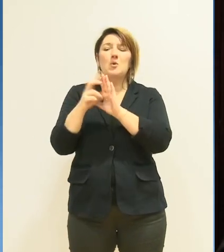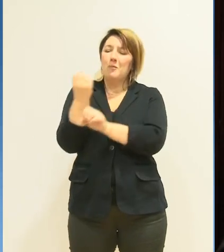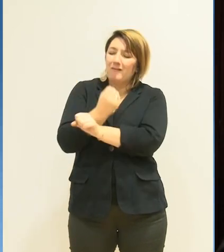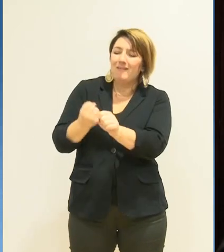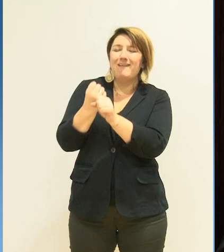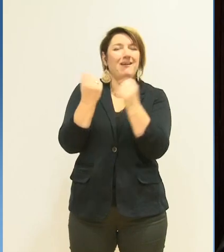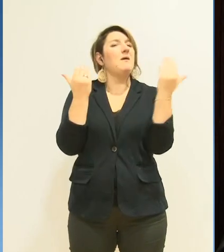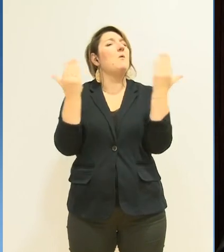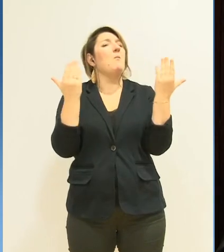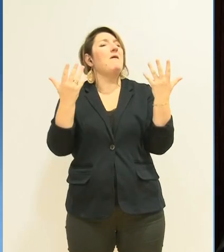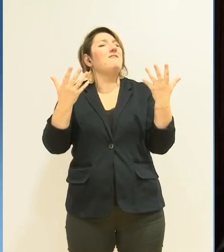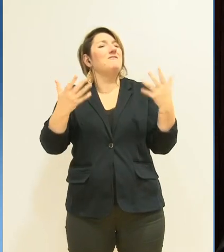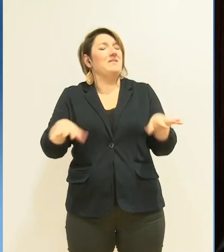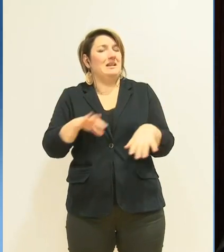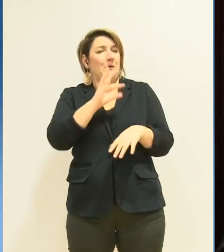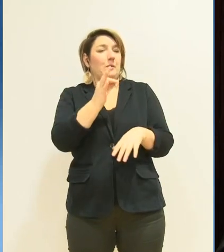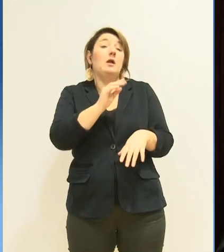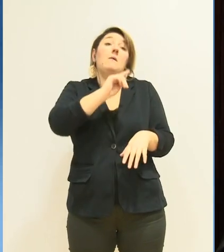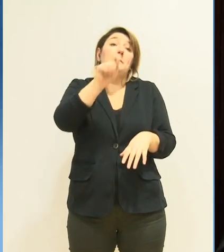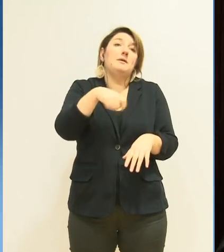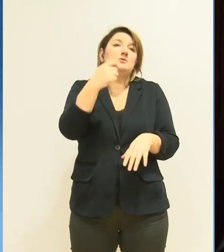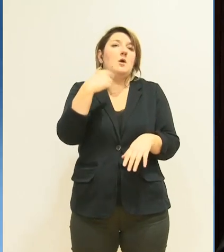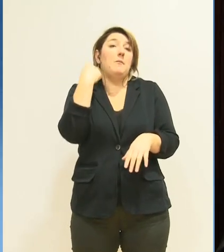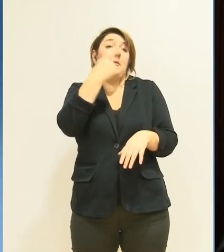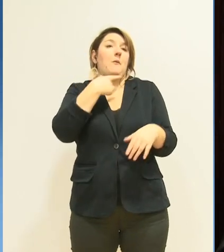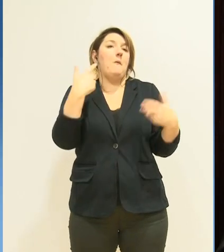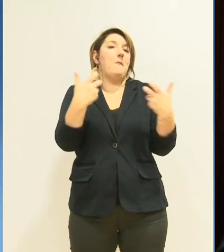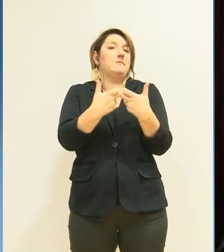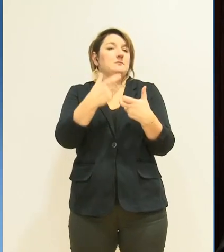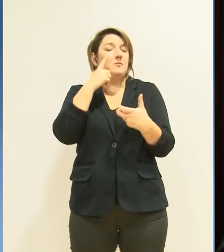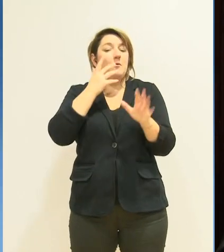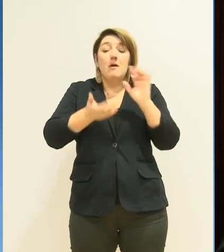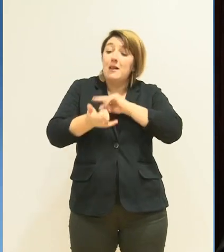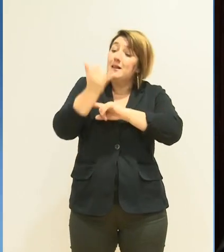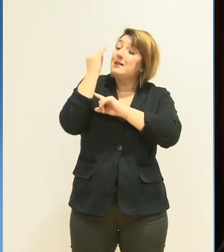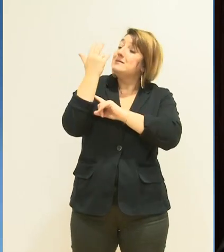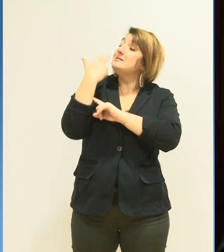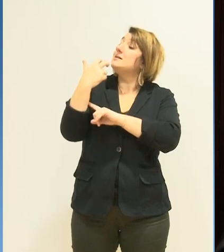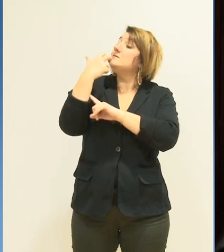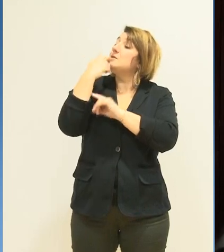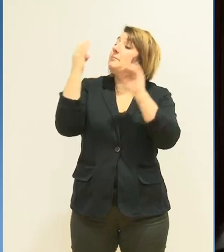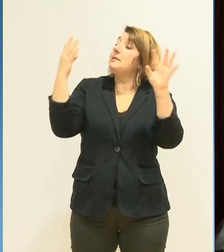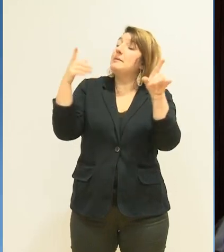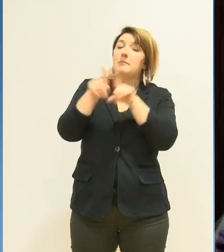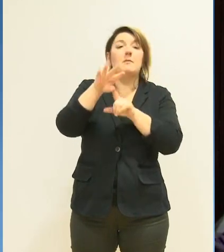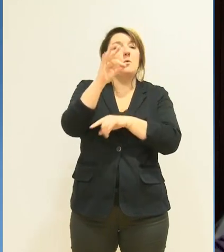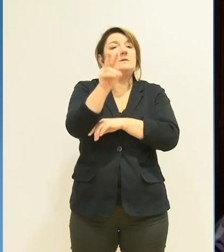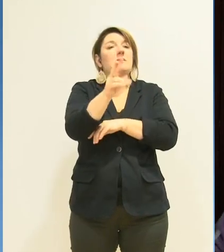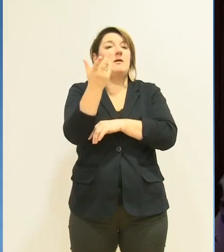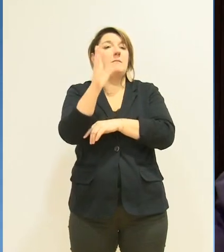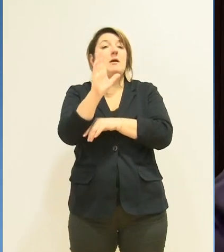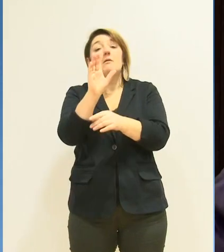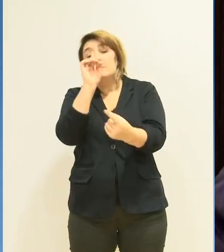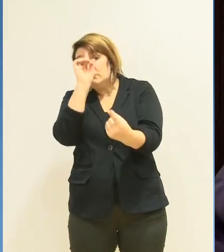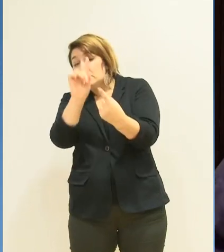il ya une similitude qui est dû au fait que l'initiative citoyenne ah c'est vrai par contre la